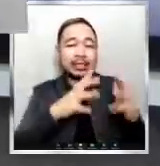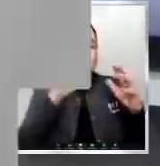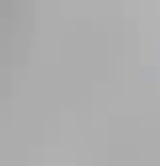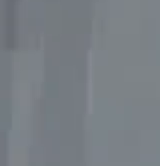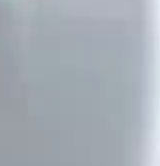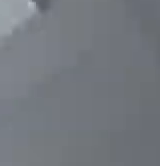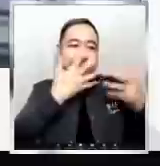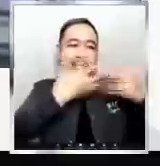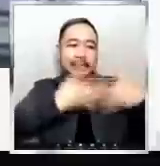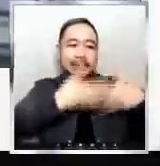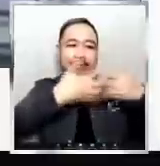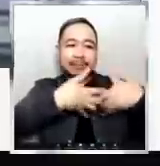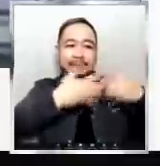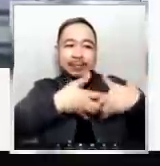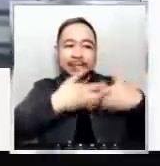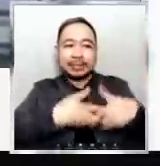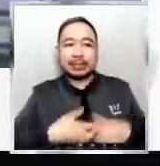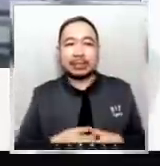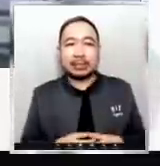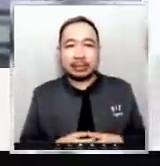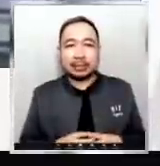Veneracion.